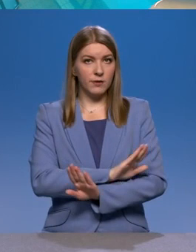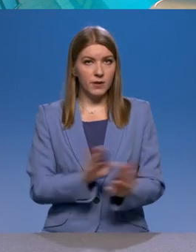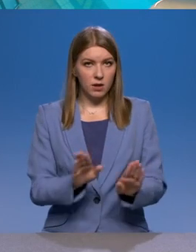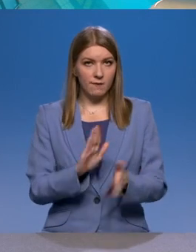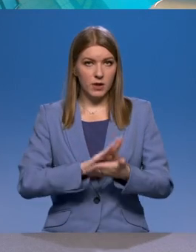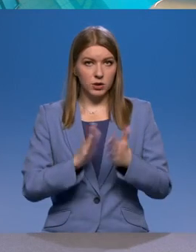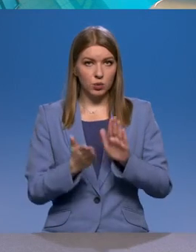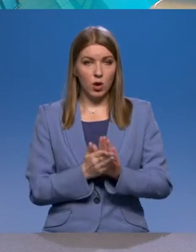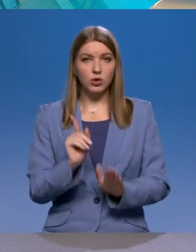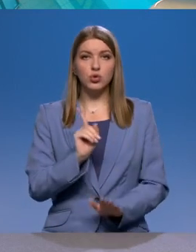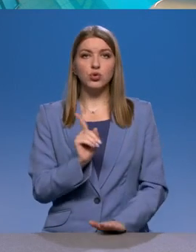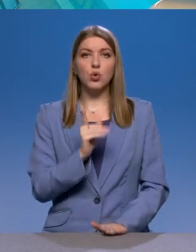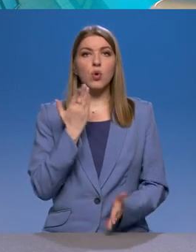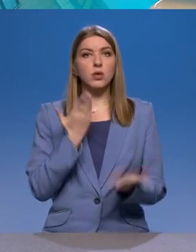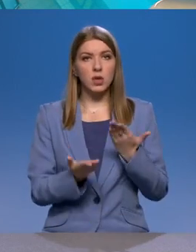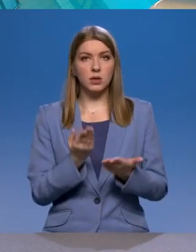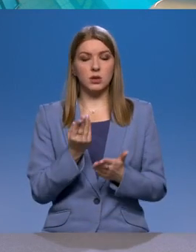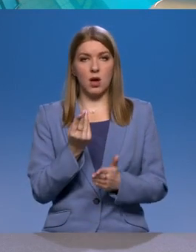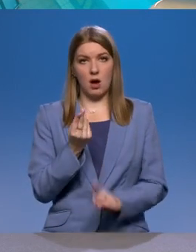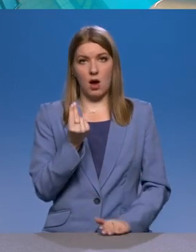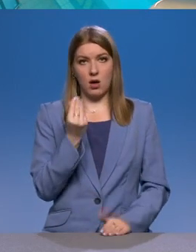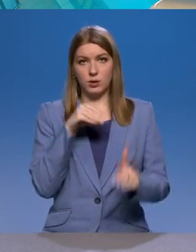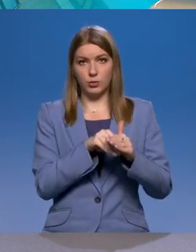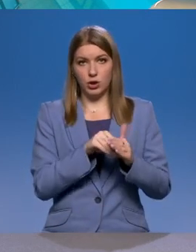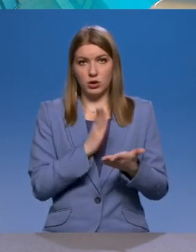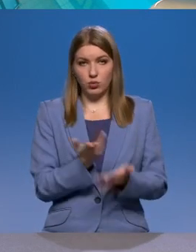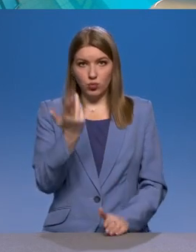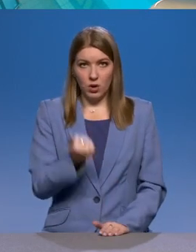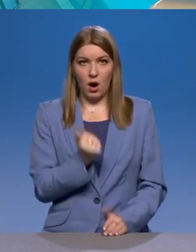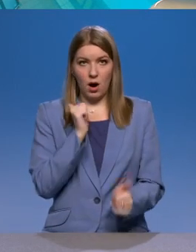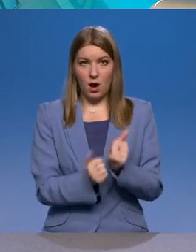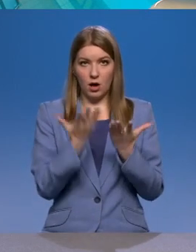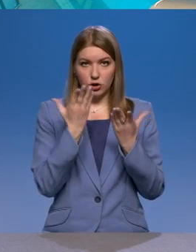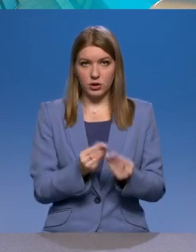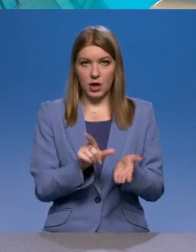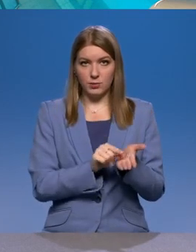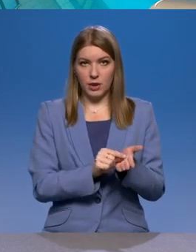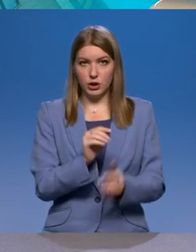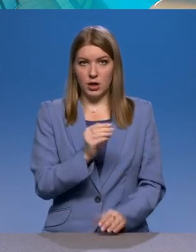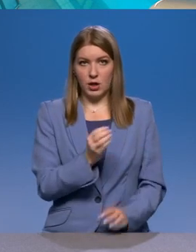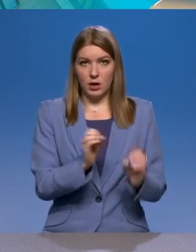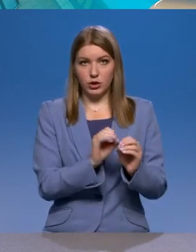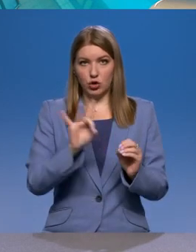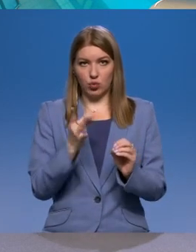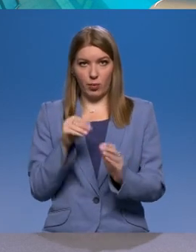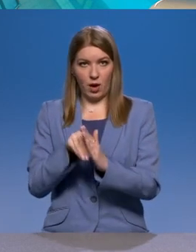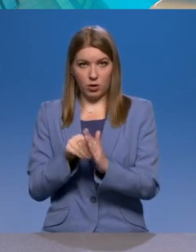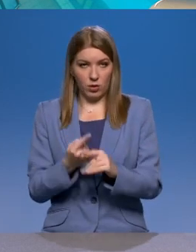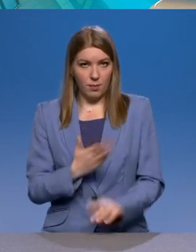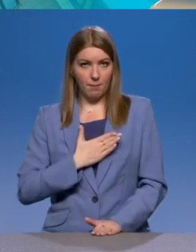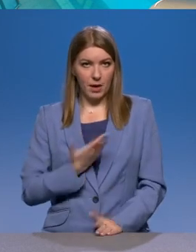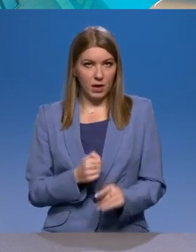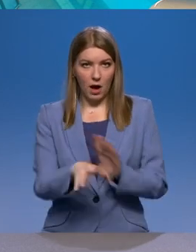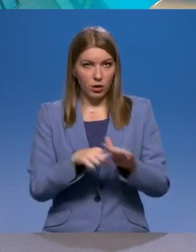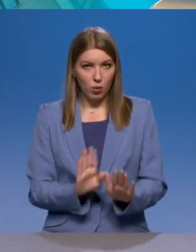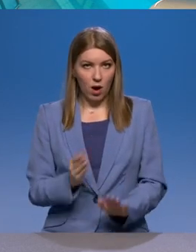ситуация, что там, если есть сбережения, да, я там в своей пенсии каждый день 10 рублей откладываю, например, и мои сбережения, это мои сбережения. Я их не украла и